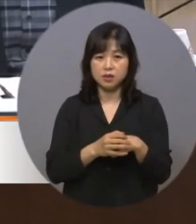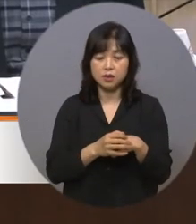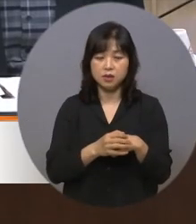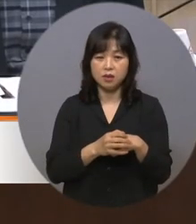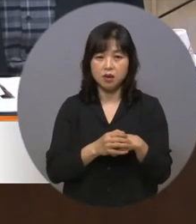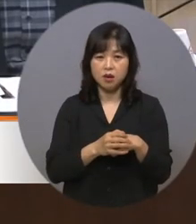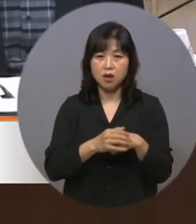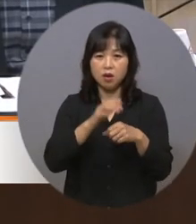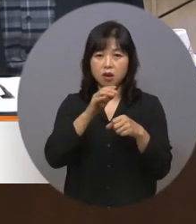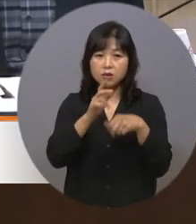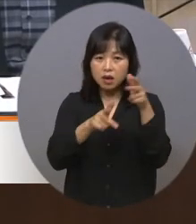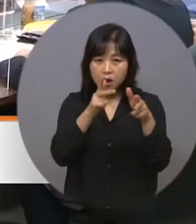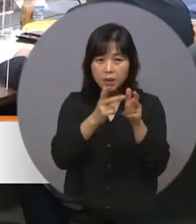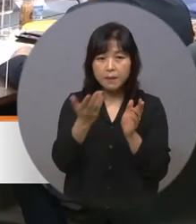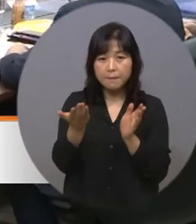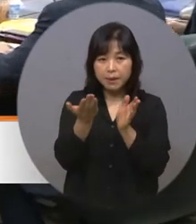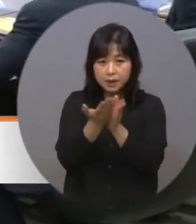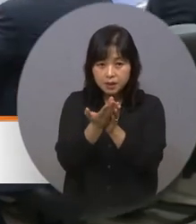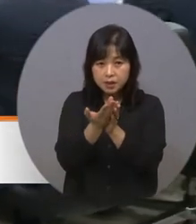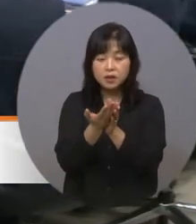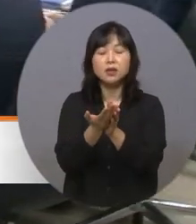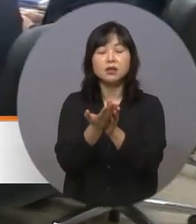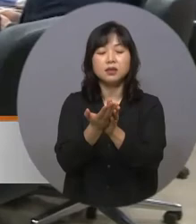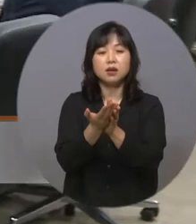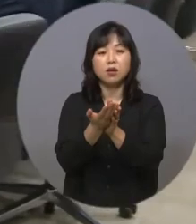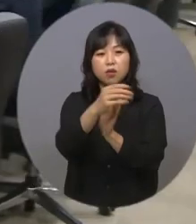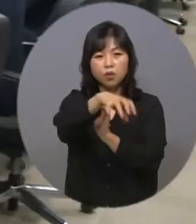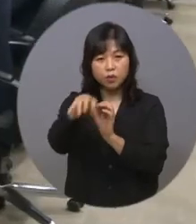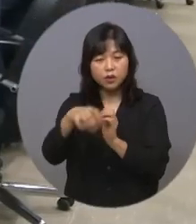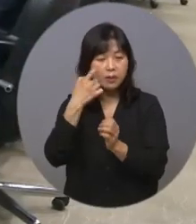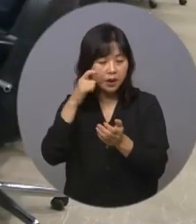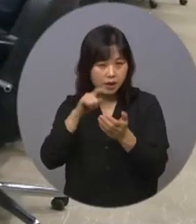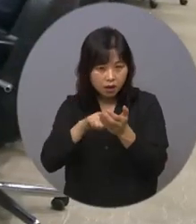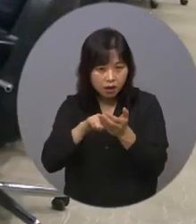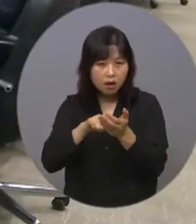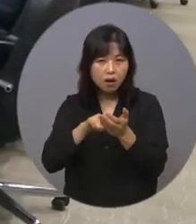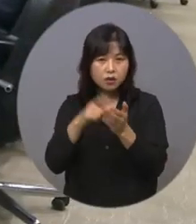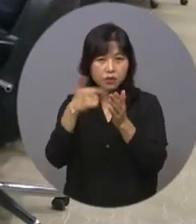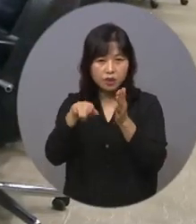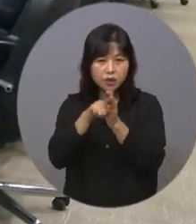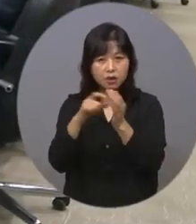최대한 발휘해 국정과제를 발굴하는 데 온 힘을 모아야 한다고 강조했습니다.